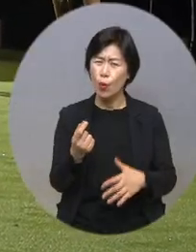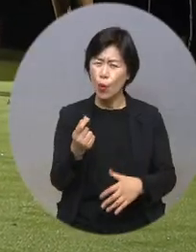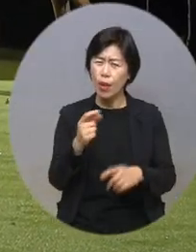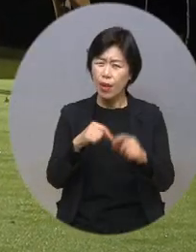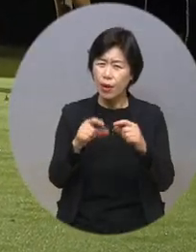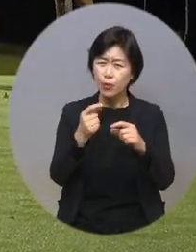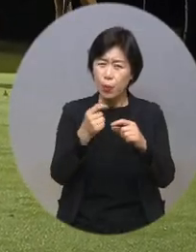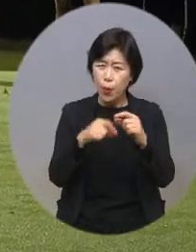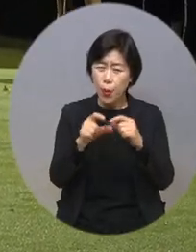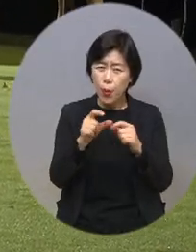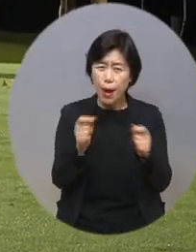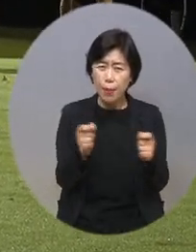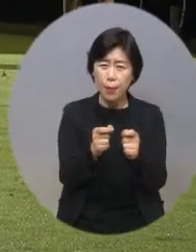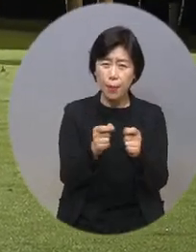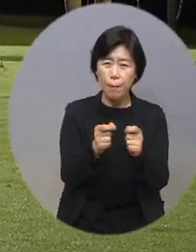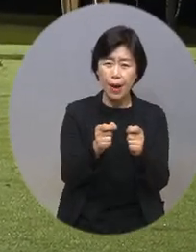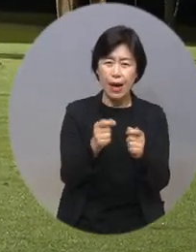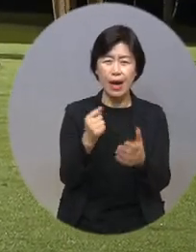좀만. 고!